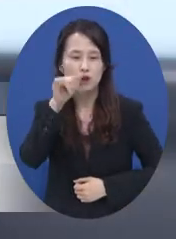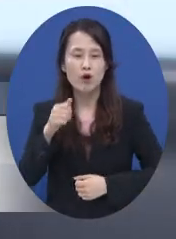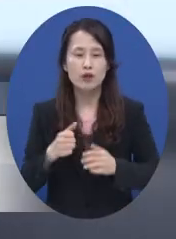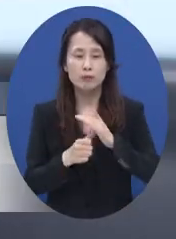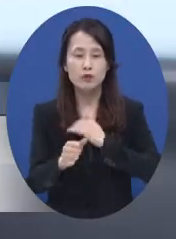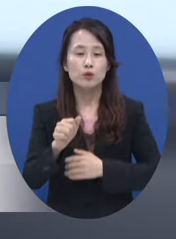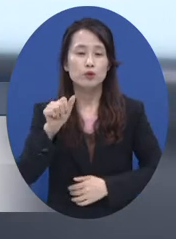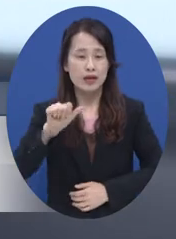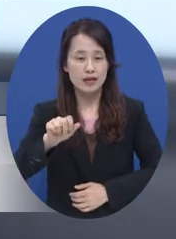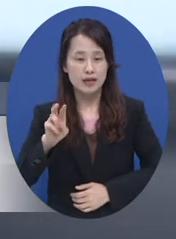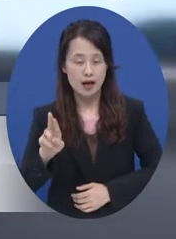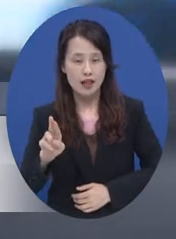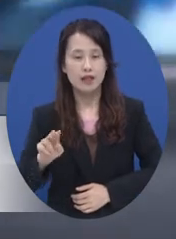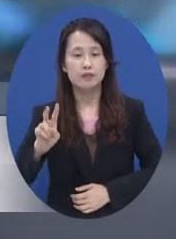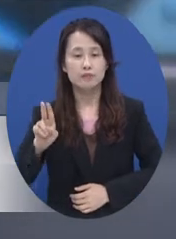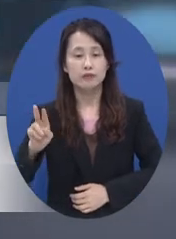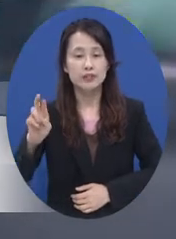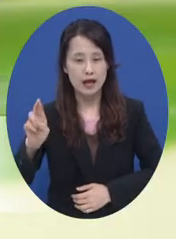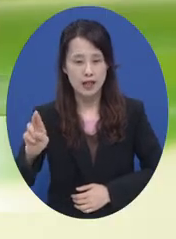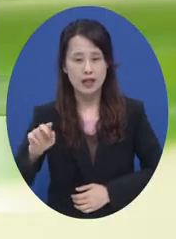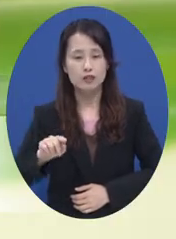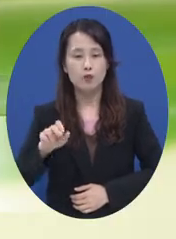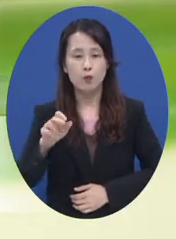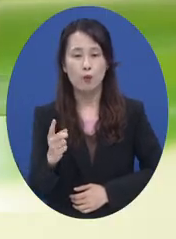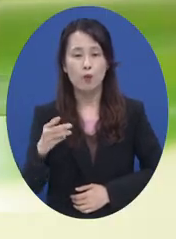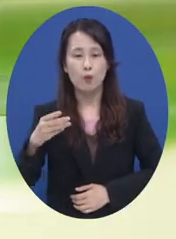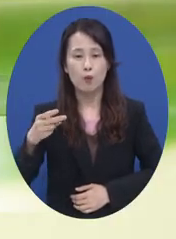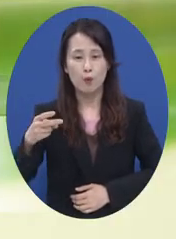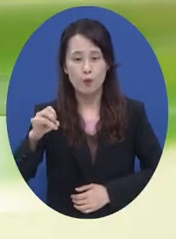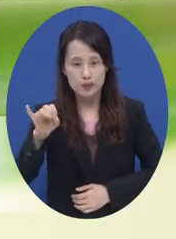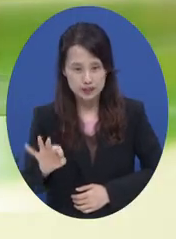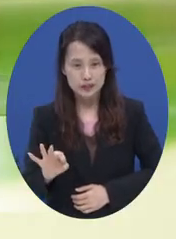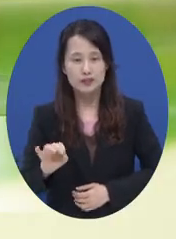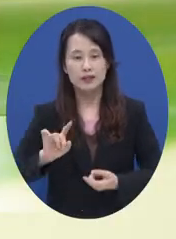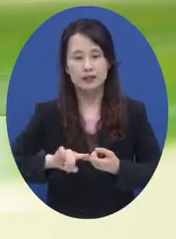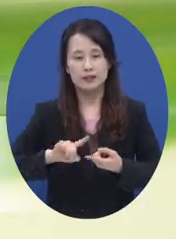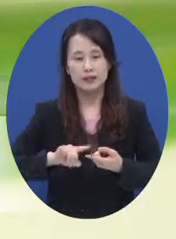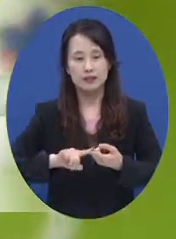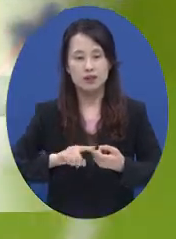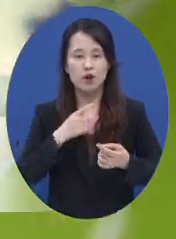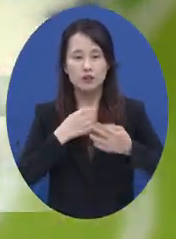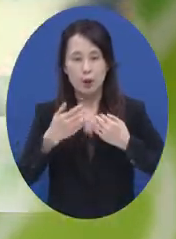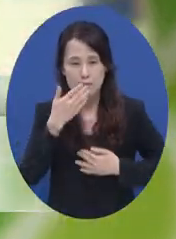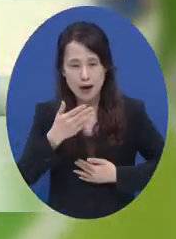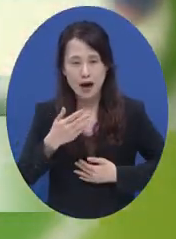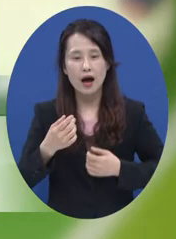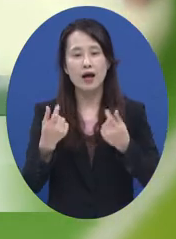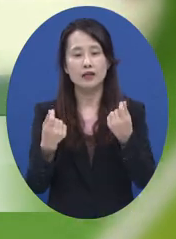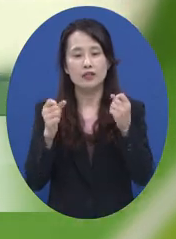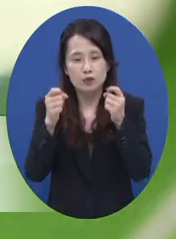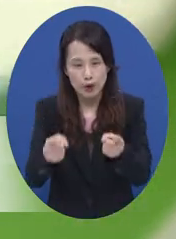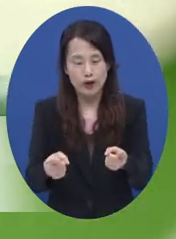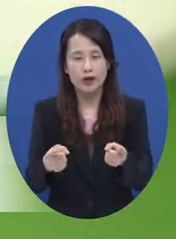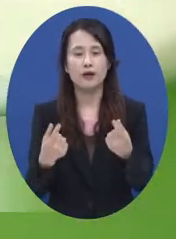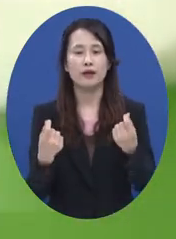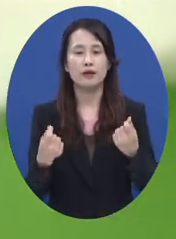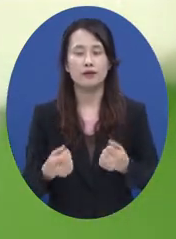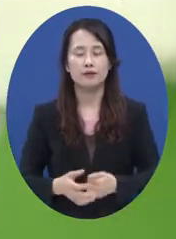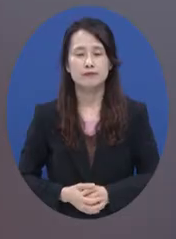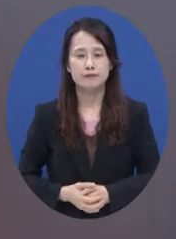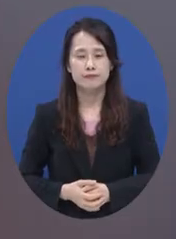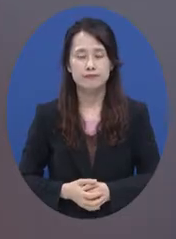있는데요. 대표적으로 이제 AR, VR, 그리고 이제 코딩에 대해서 체험해 볼 수 있는 그런 기회가 될 수 있을 것